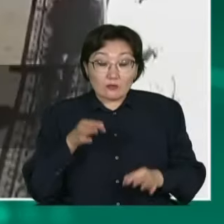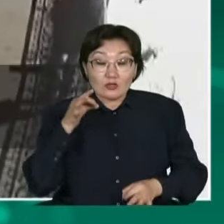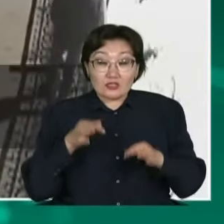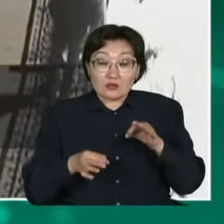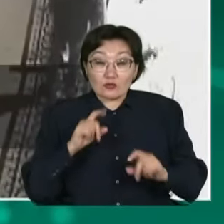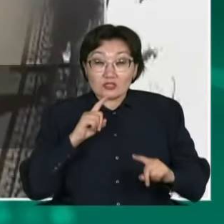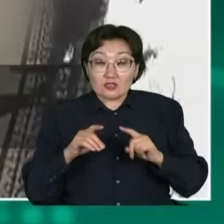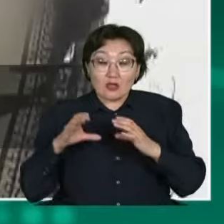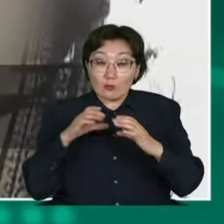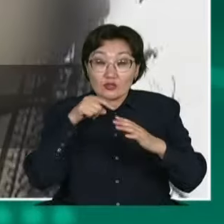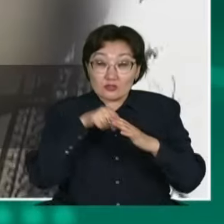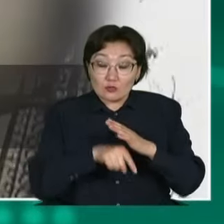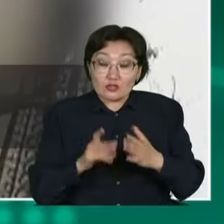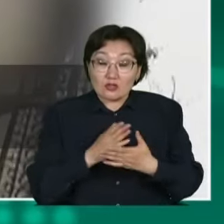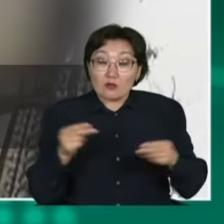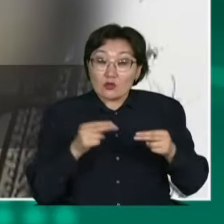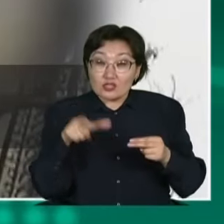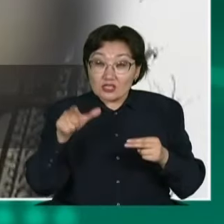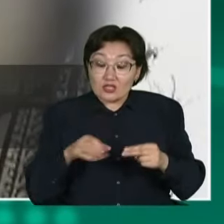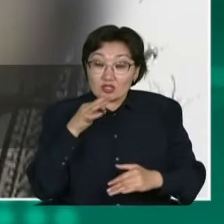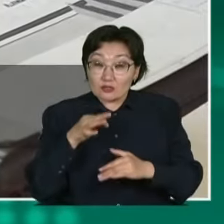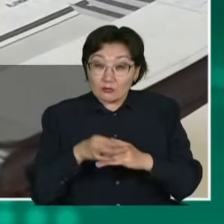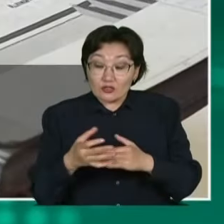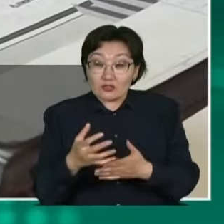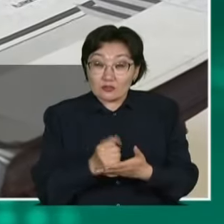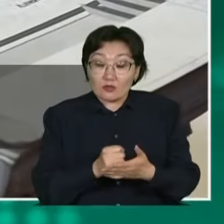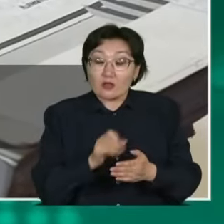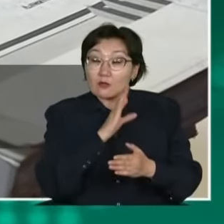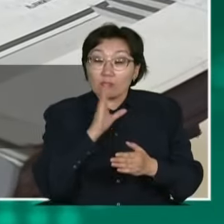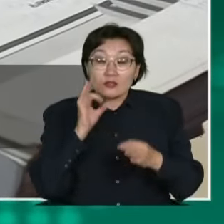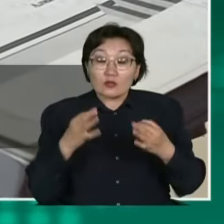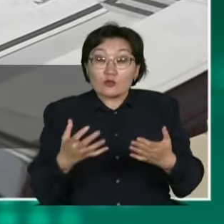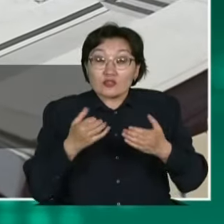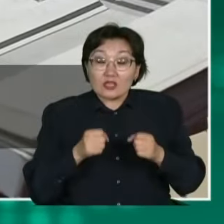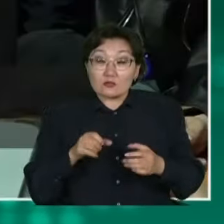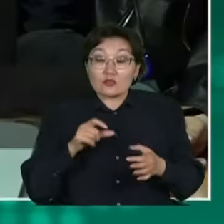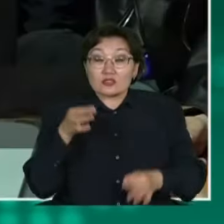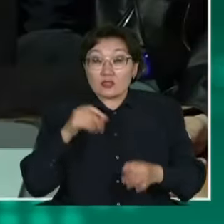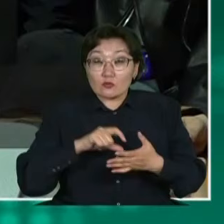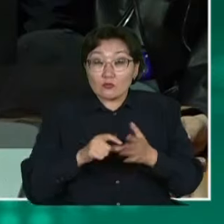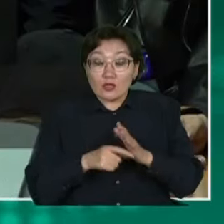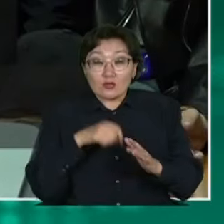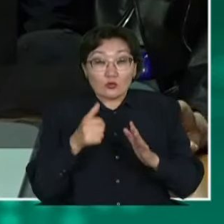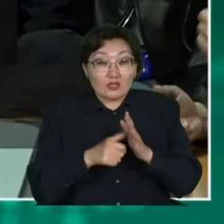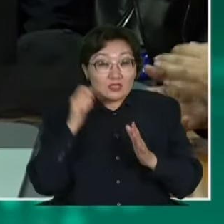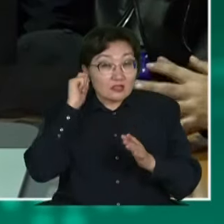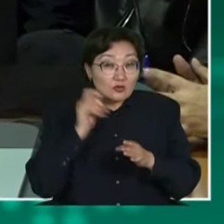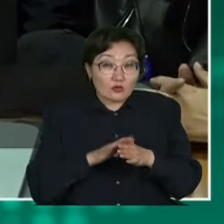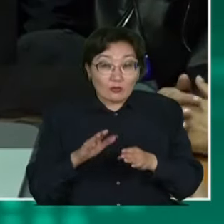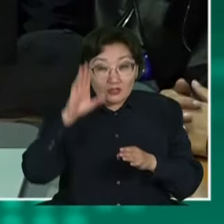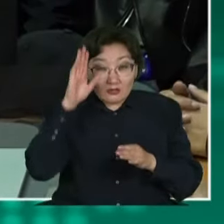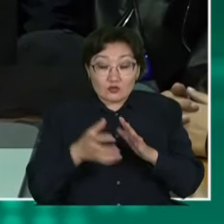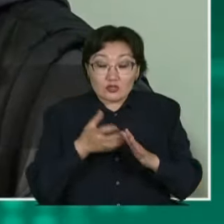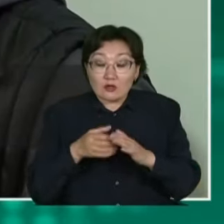отырысында автобус ішінде болған куәгерлер сөйледі. Анасының рұқсатын алғаннан соң сот залына кәмелетке толмаған жігіт шақыртылып,